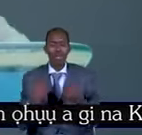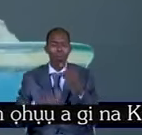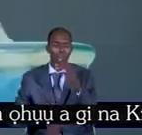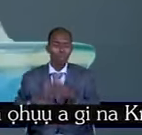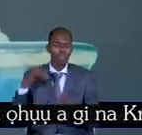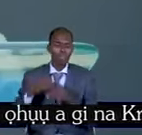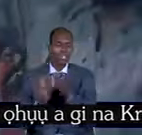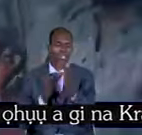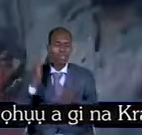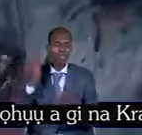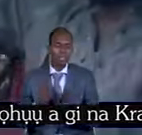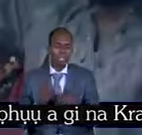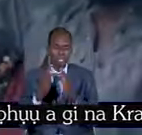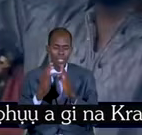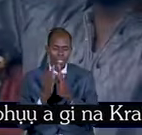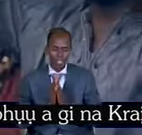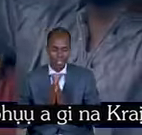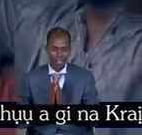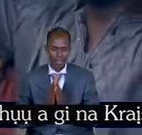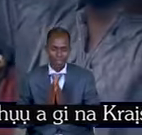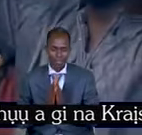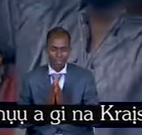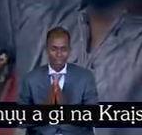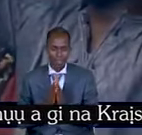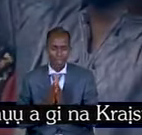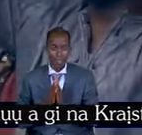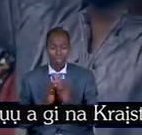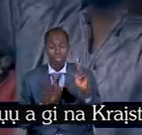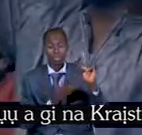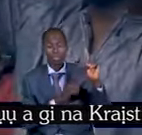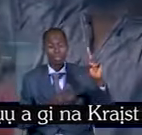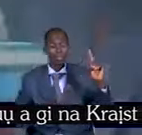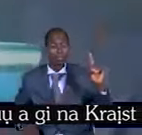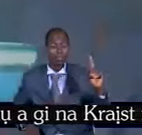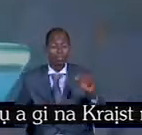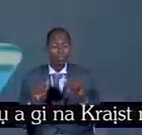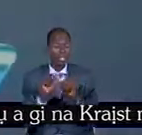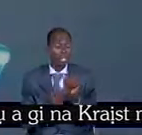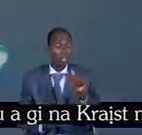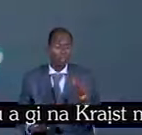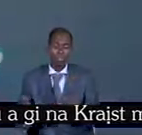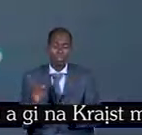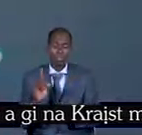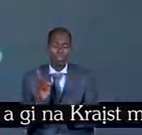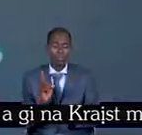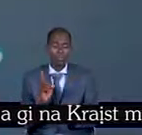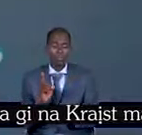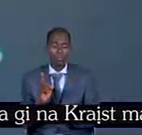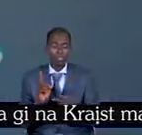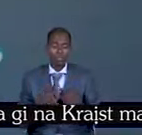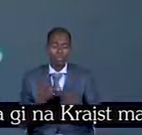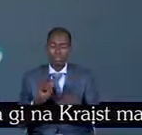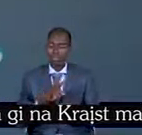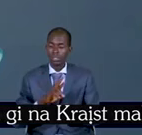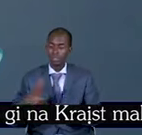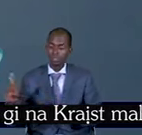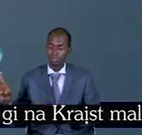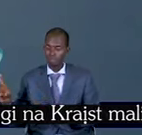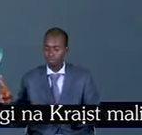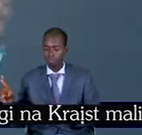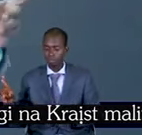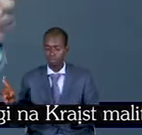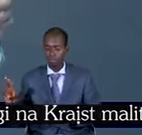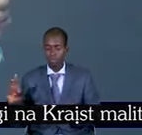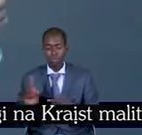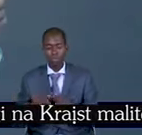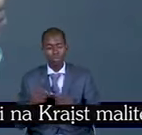n'aha Jizọs. Onye nwanyị, ebe niile ugbu a, n'aka nri m, n'aka